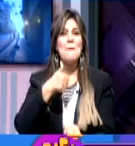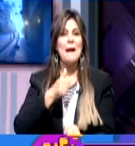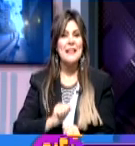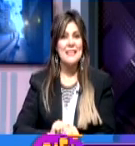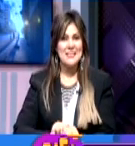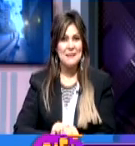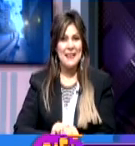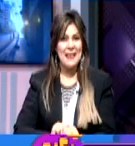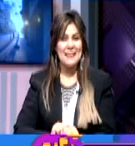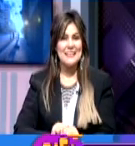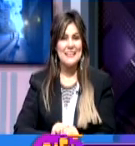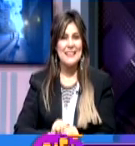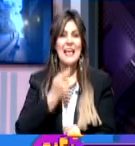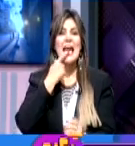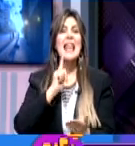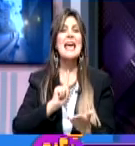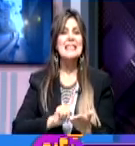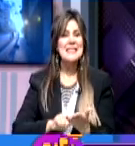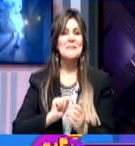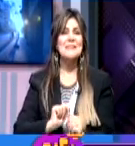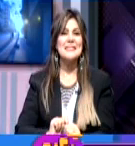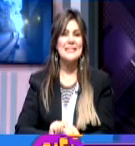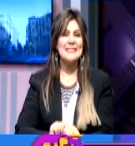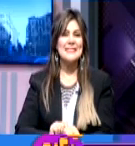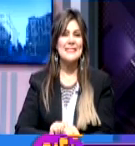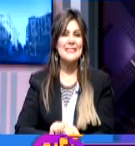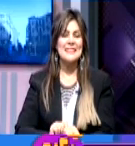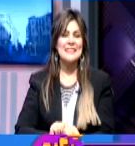تنجح لابد من